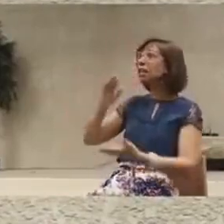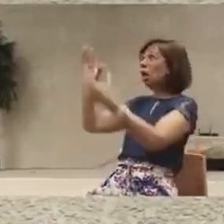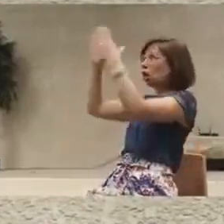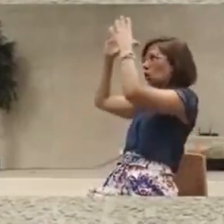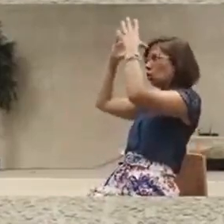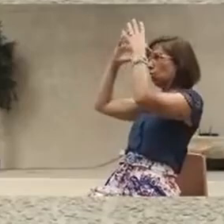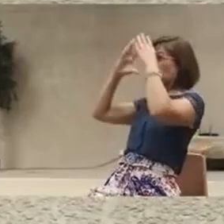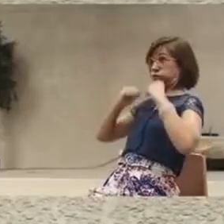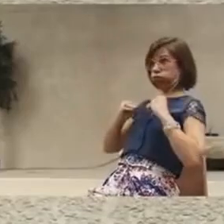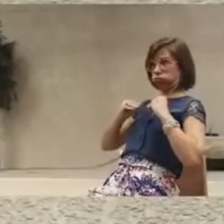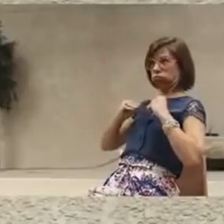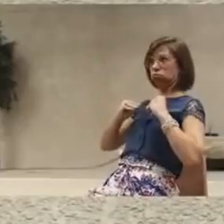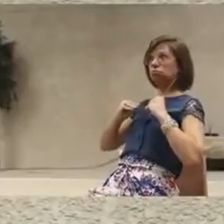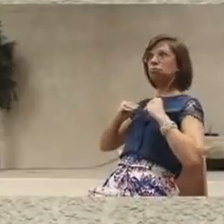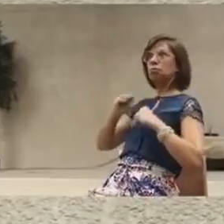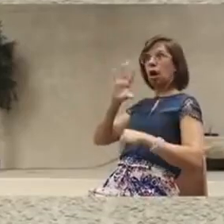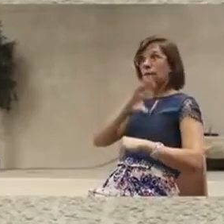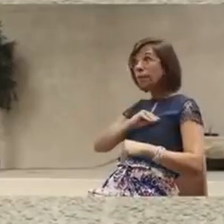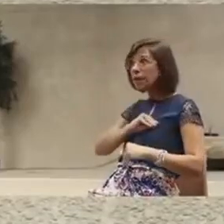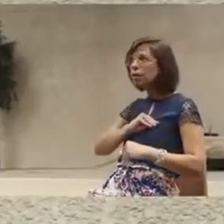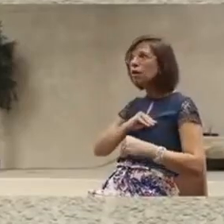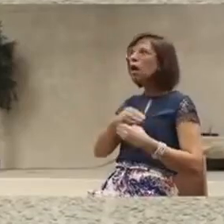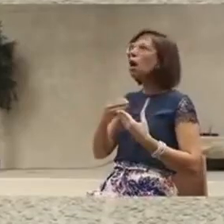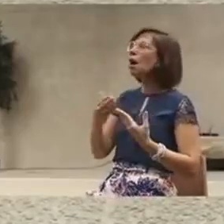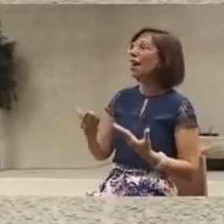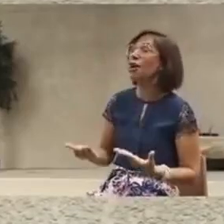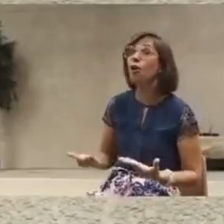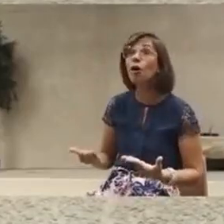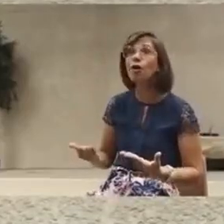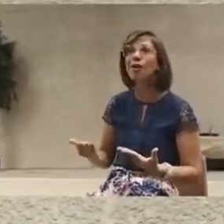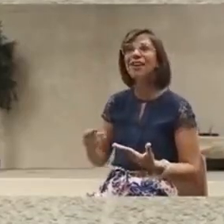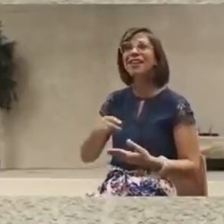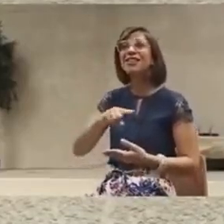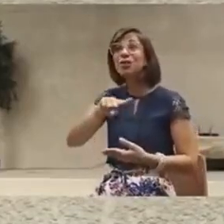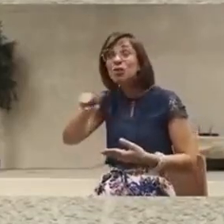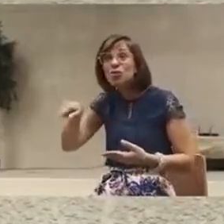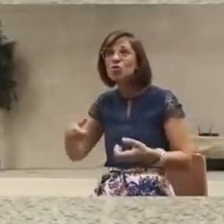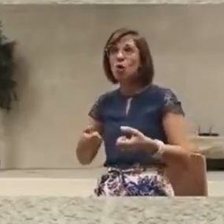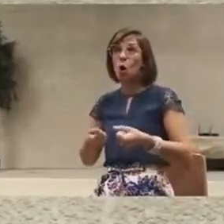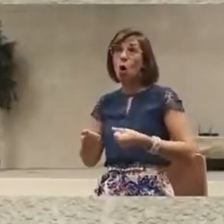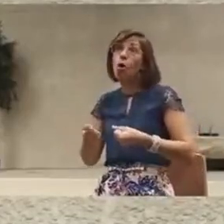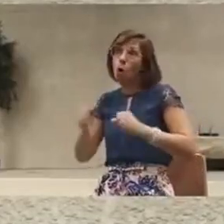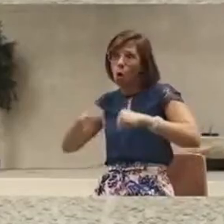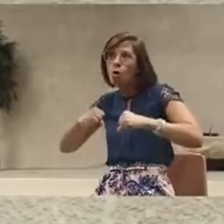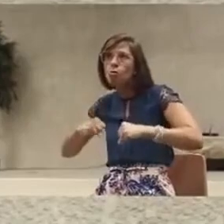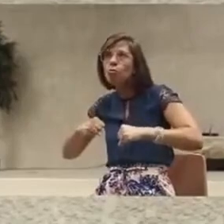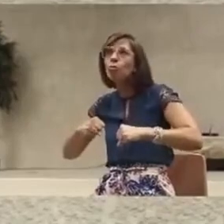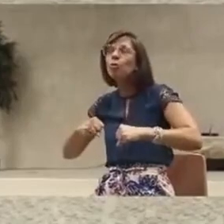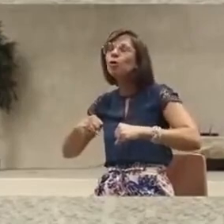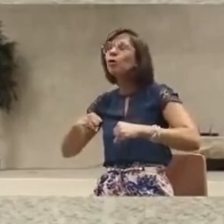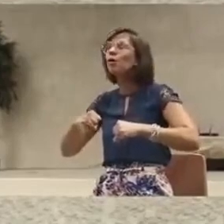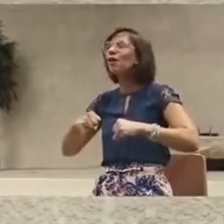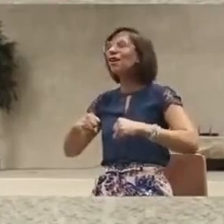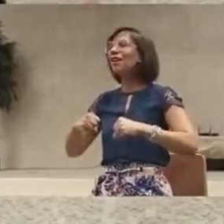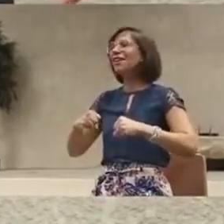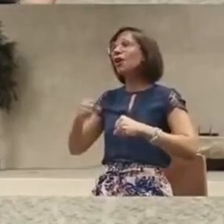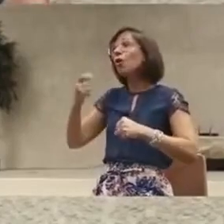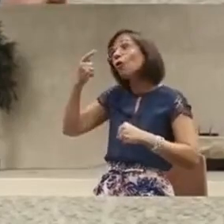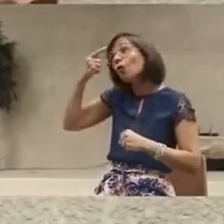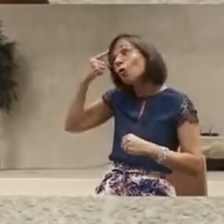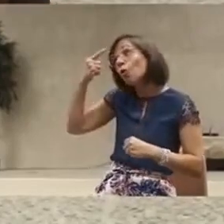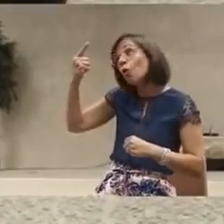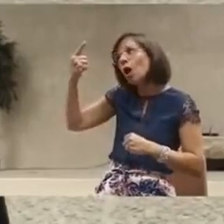en relation avec Dieu. Et de pouvoir entendre sa parole. Il nous a donné la